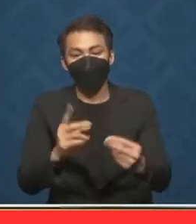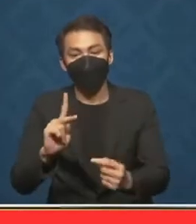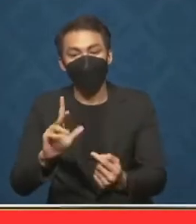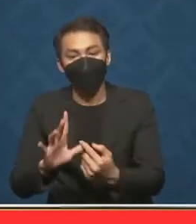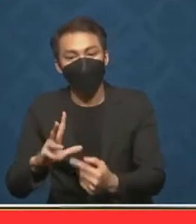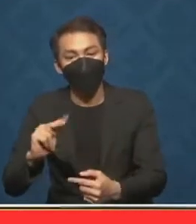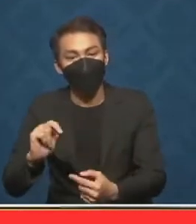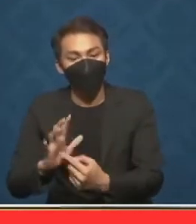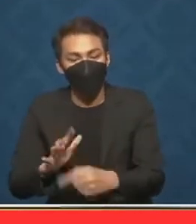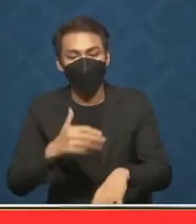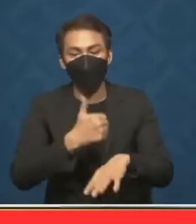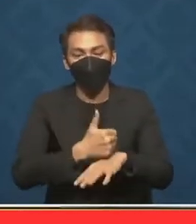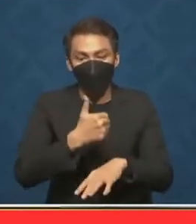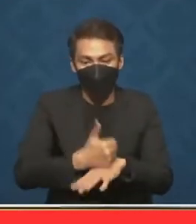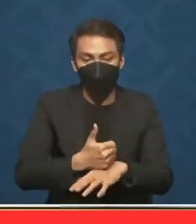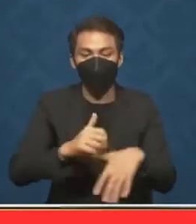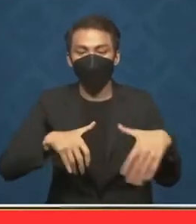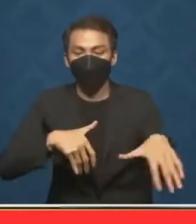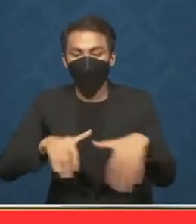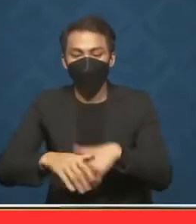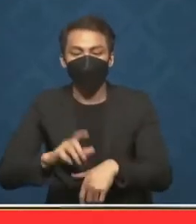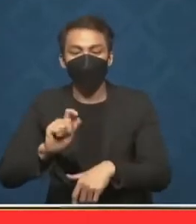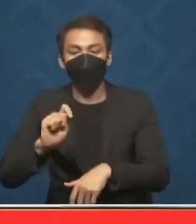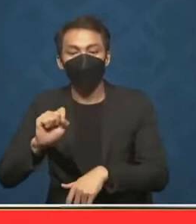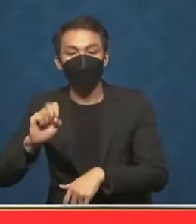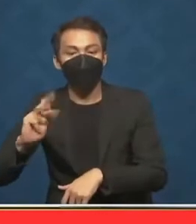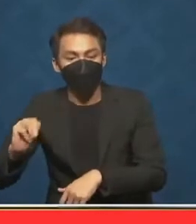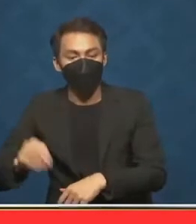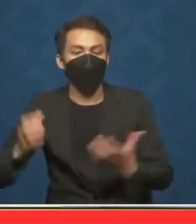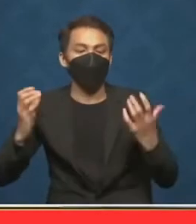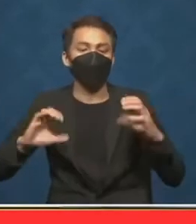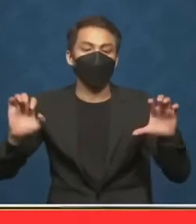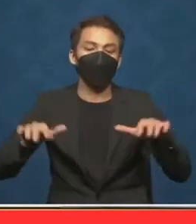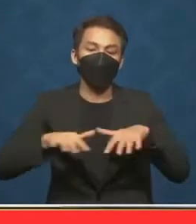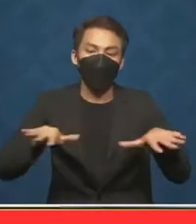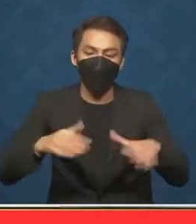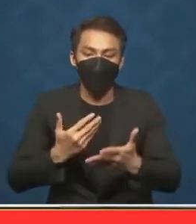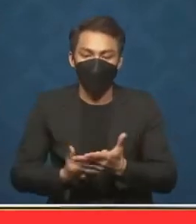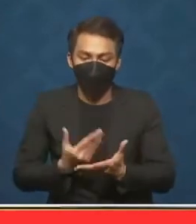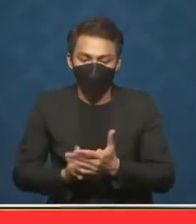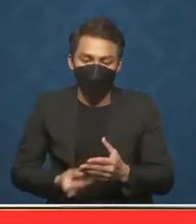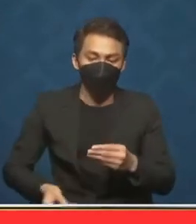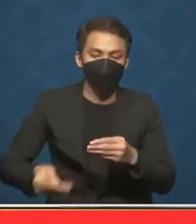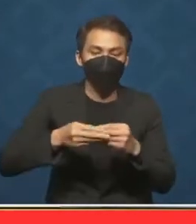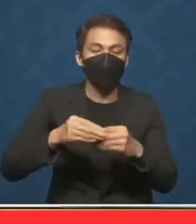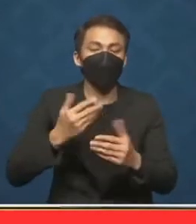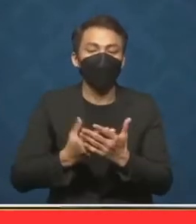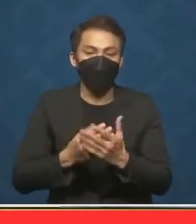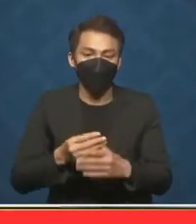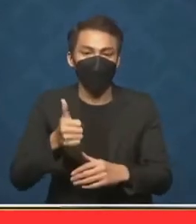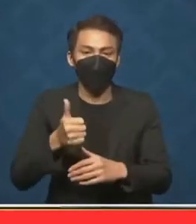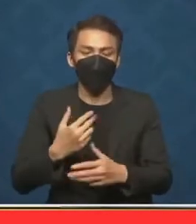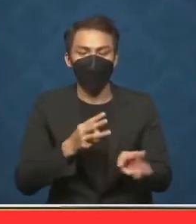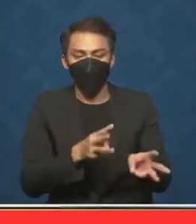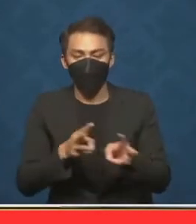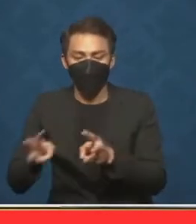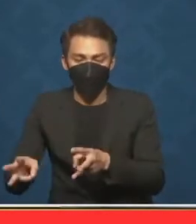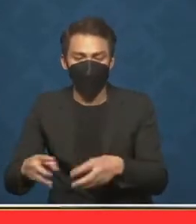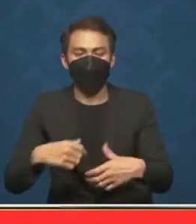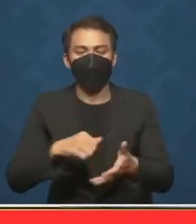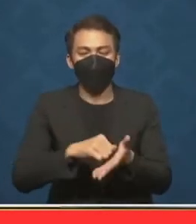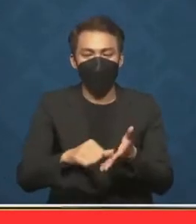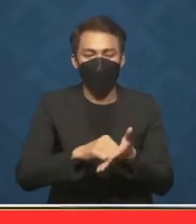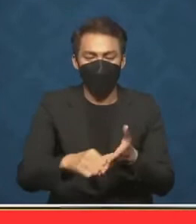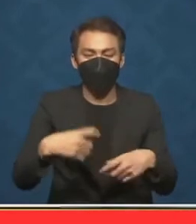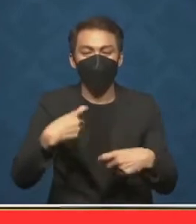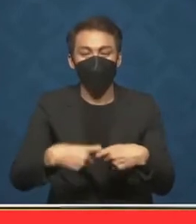อ. ส. กับ ข ลาจการ ทั่ว ไป นะครั ท่ระทานัผม ขอเสนอิธี แก้ ปัญหา ความ ยาก จน อยาง ง ง่าย อก อัึ นะ